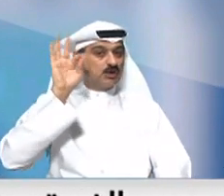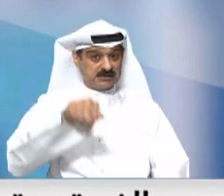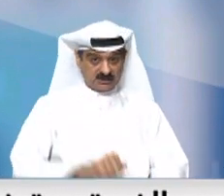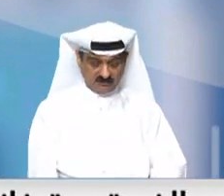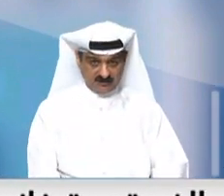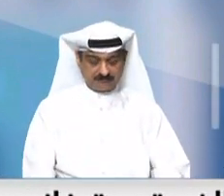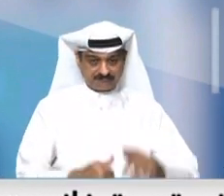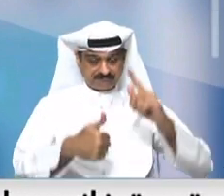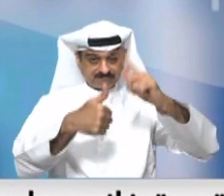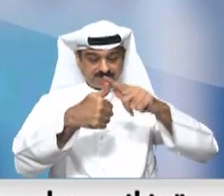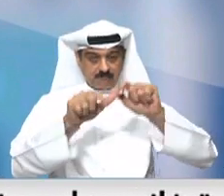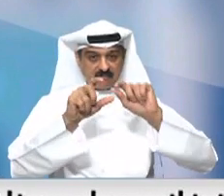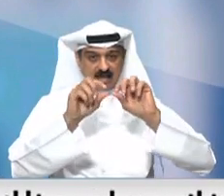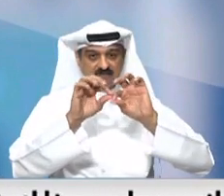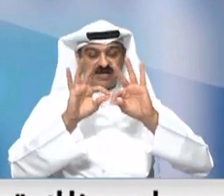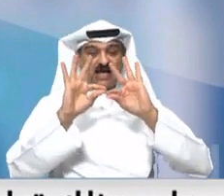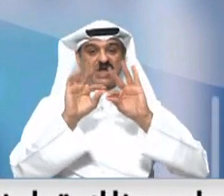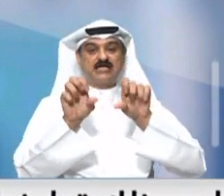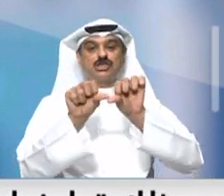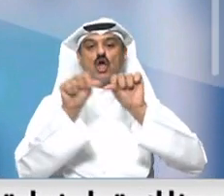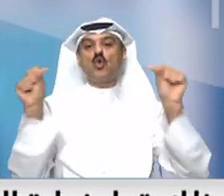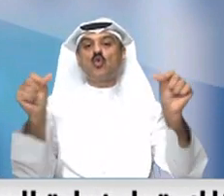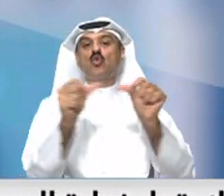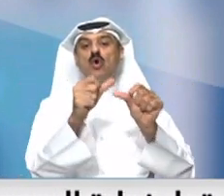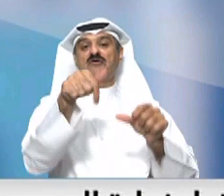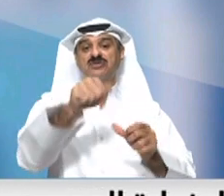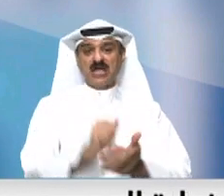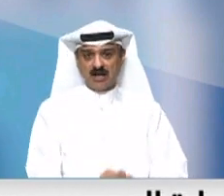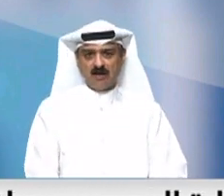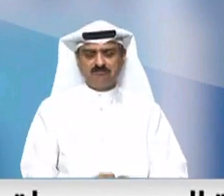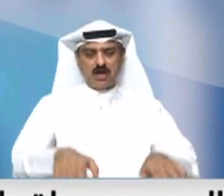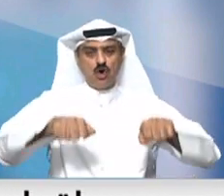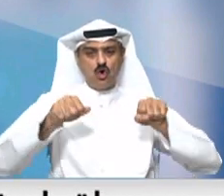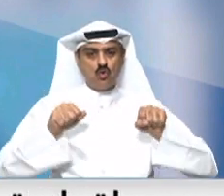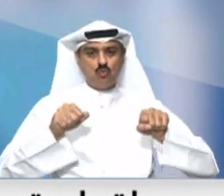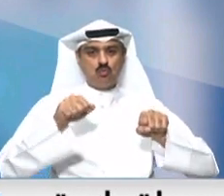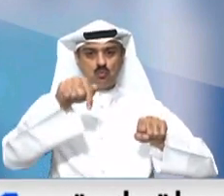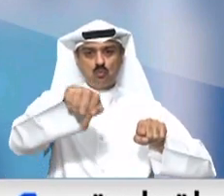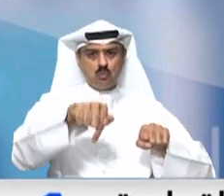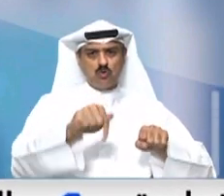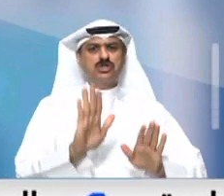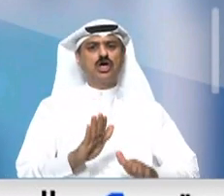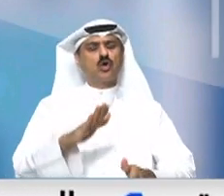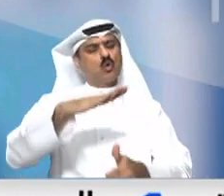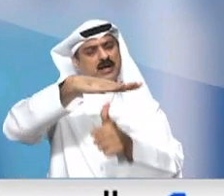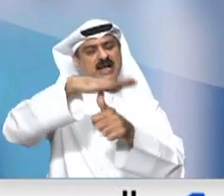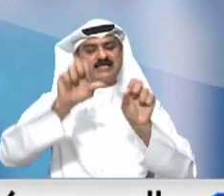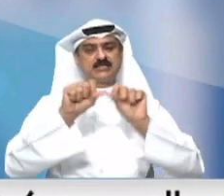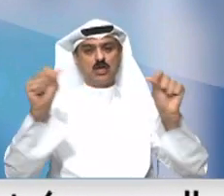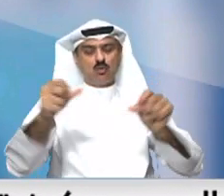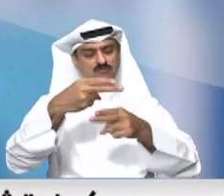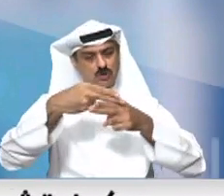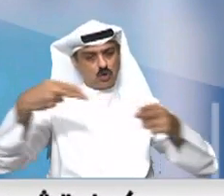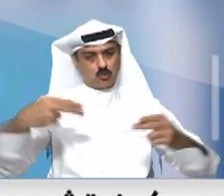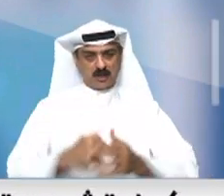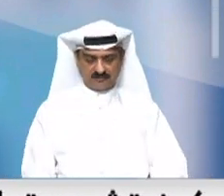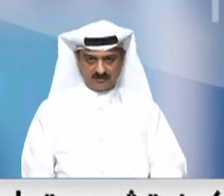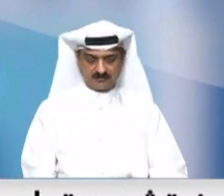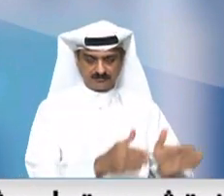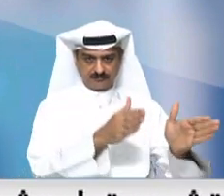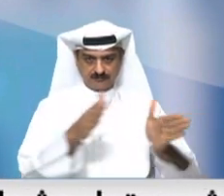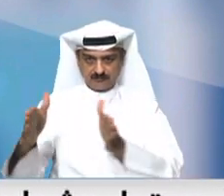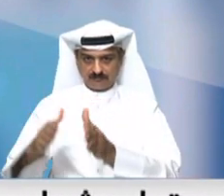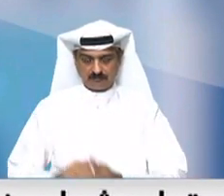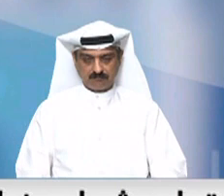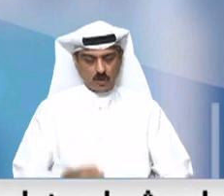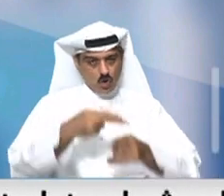ترأس وفد الجهاز السيد ركان فرج العجمي المدير التنفيذي لجهاز حماية المنافسة بالتكليف. هذا وتساهم